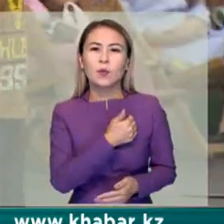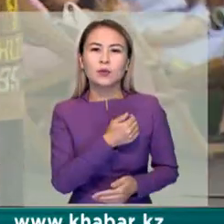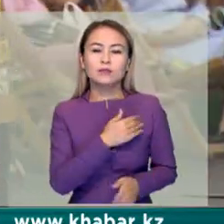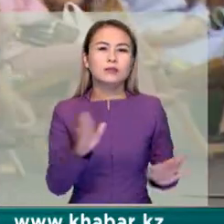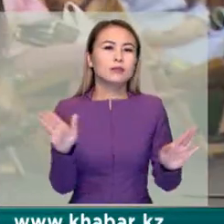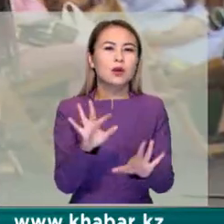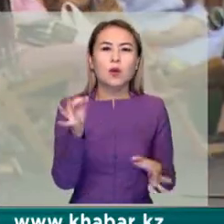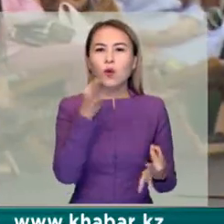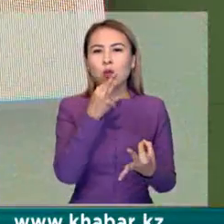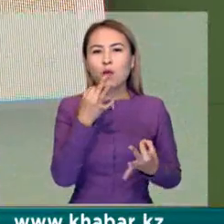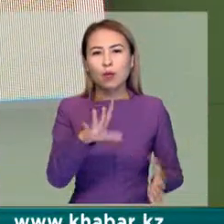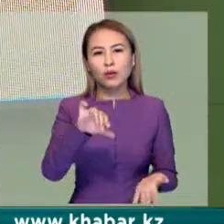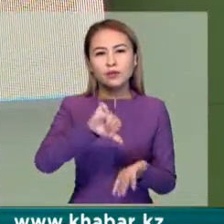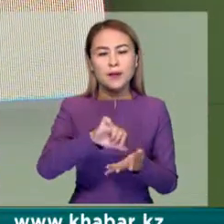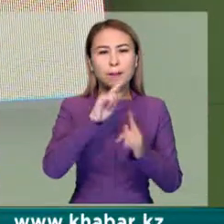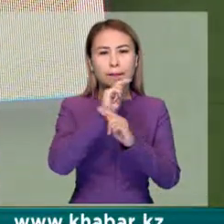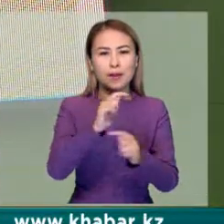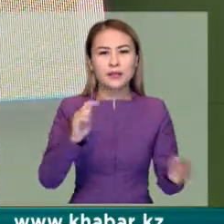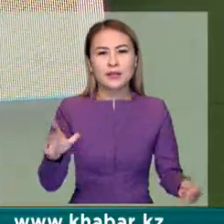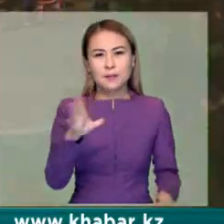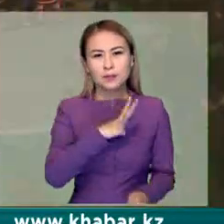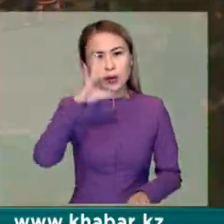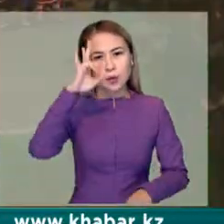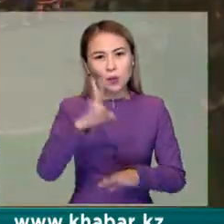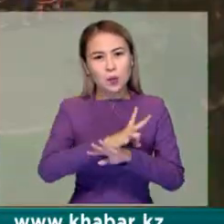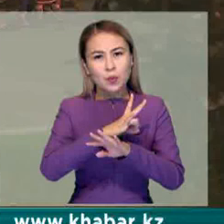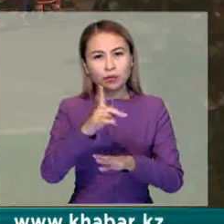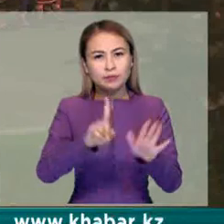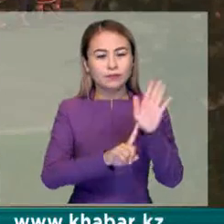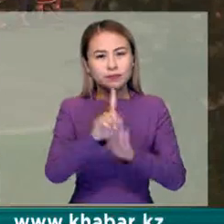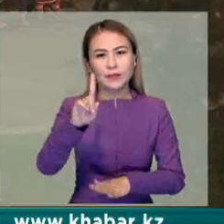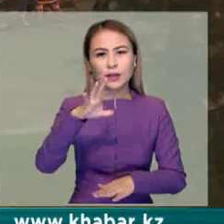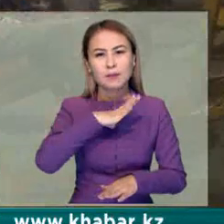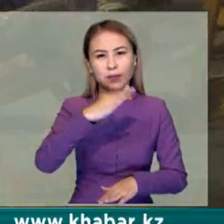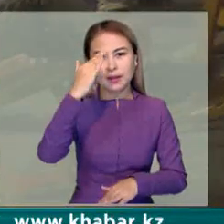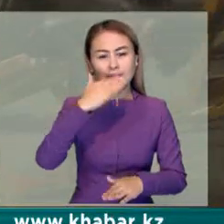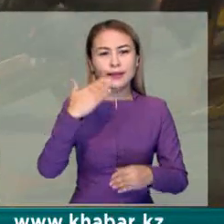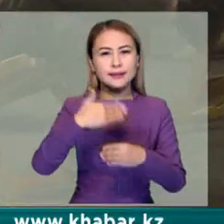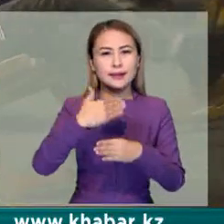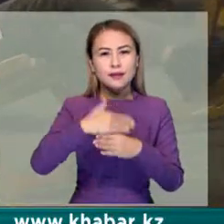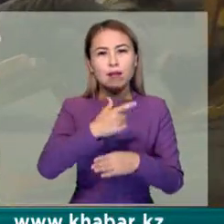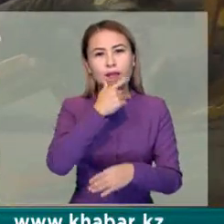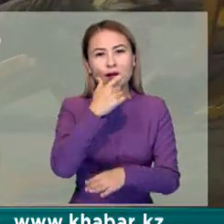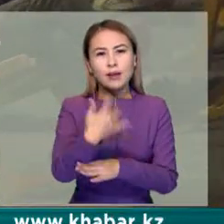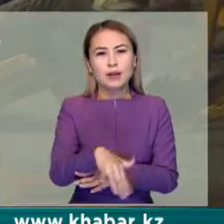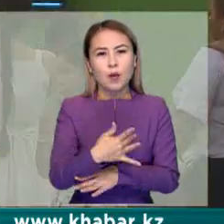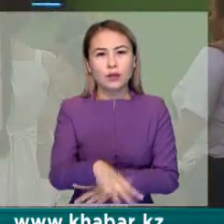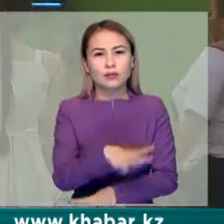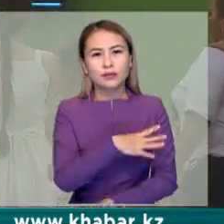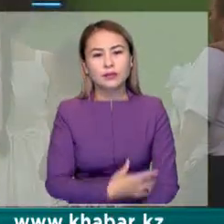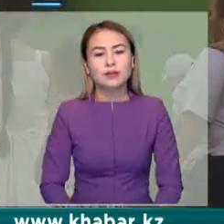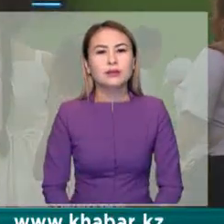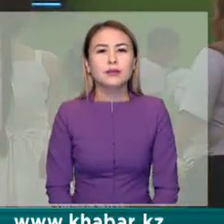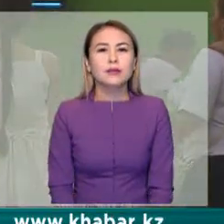салды. Өнер көрсеткендерге сыйлықтар таратылды. Қараңғы түсімен бұл жер жазғы кинотеатрға айналып келушілер фильм тамашалады. К нам